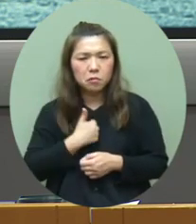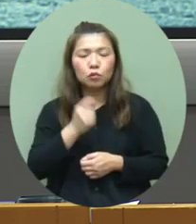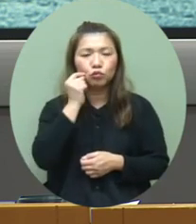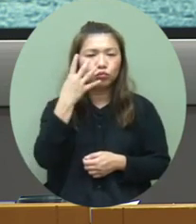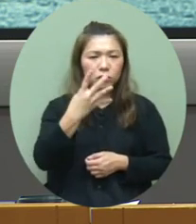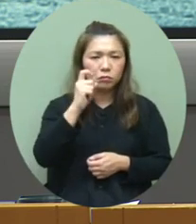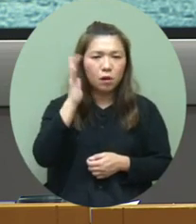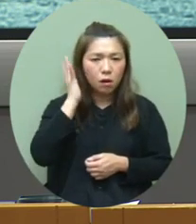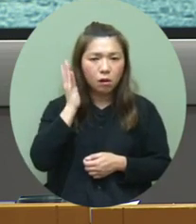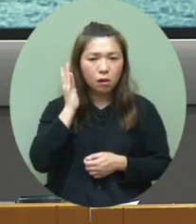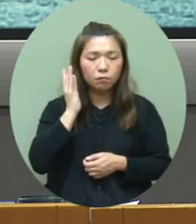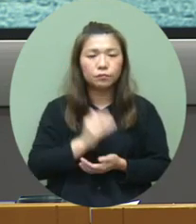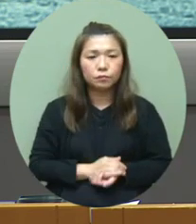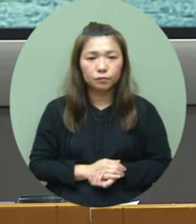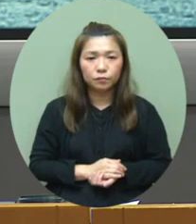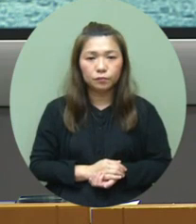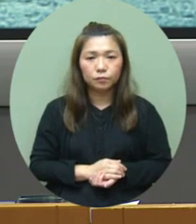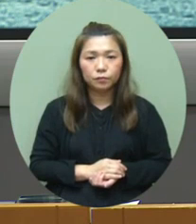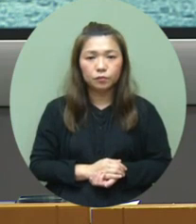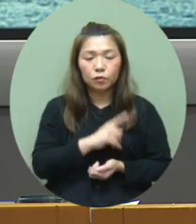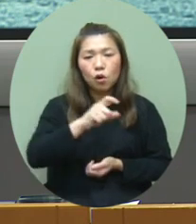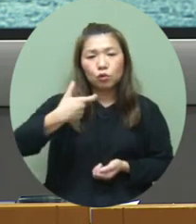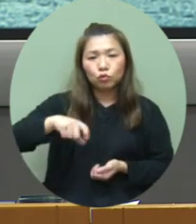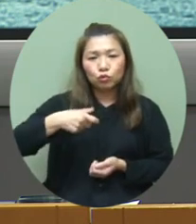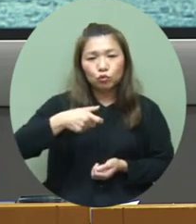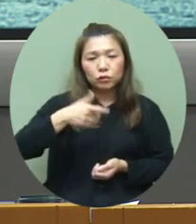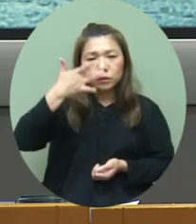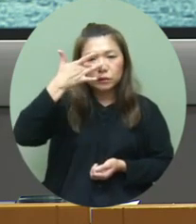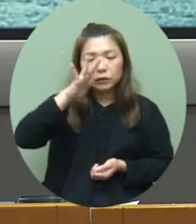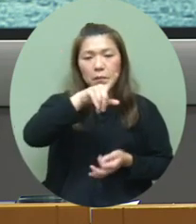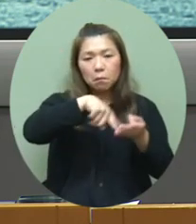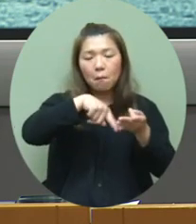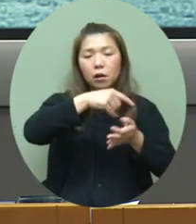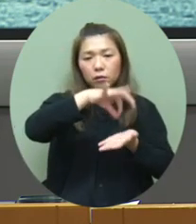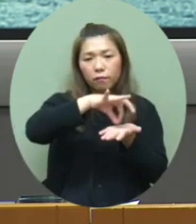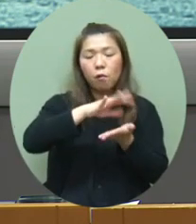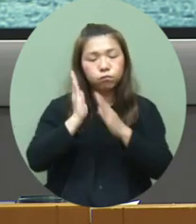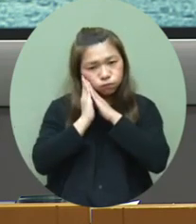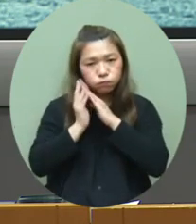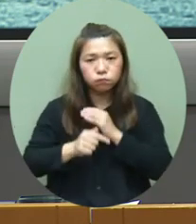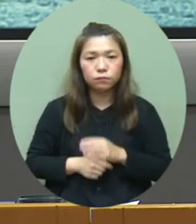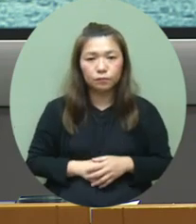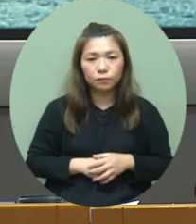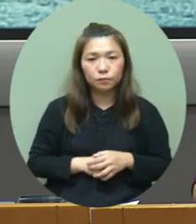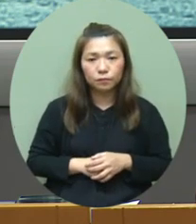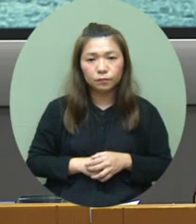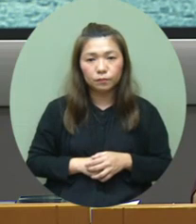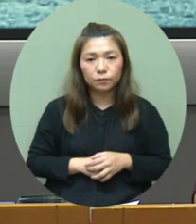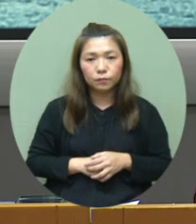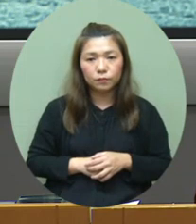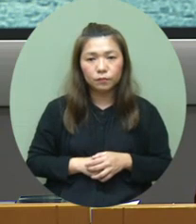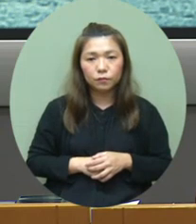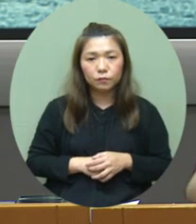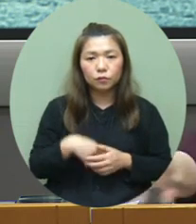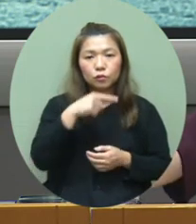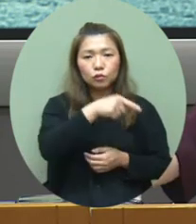49歲嘅男士。咁佢就係、是在元朗新圍村居住，但是在這個貫衝